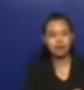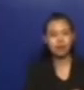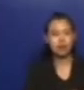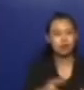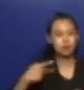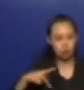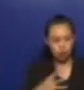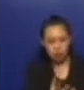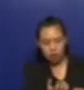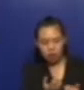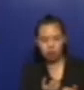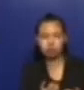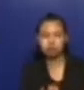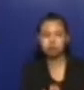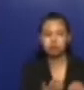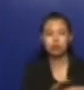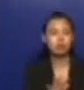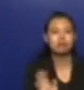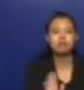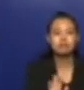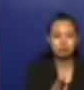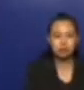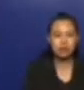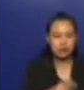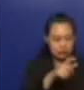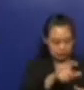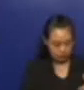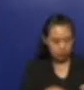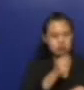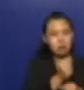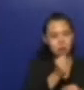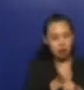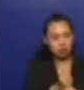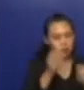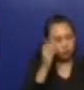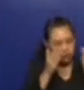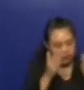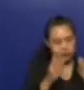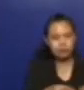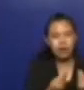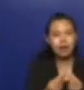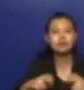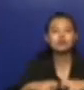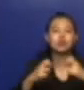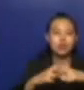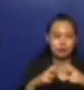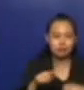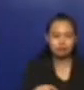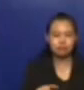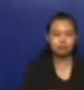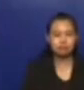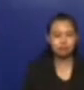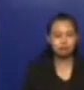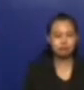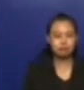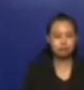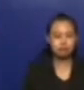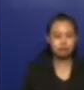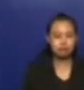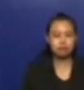ชน์ร่วมแต่ผมเห็นว่าเป็นคนที่ทำงานสร้างงานให้กับบ้านกับเมืองสุรินทร์ของผมอย่างน้อยๆ